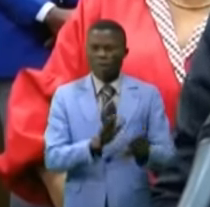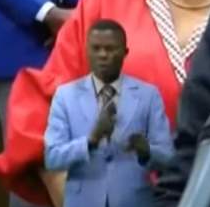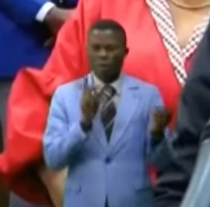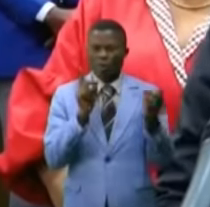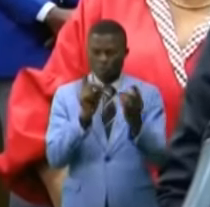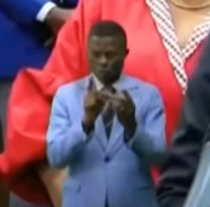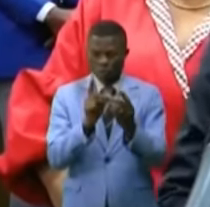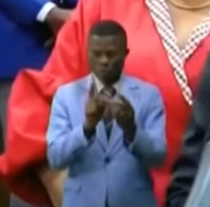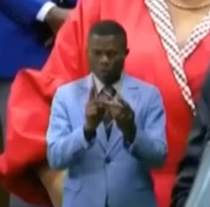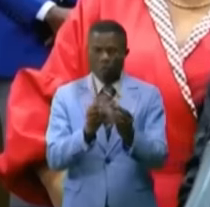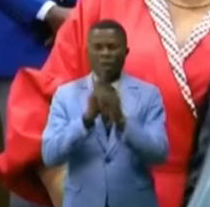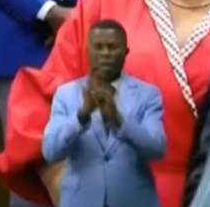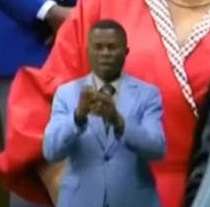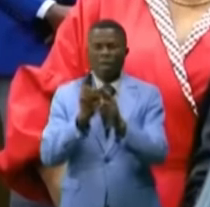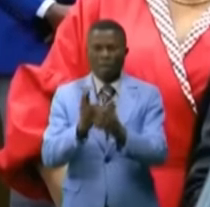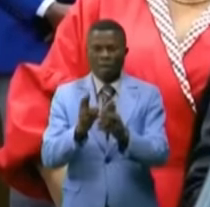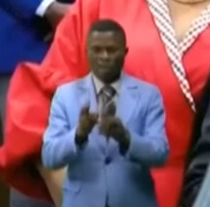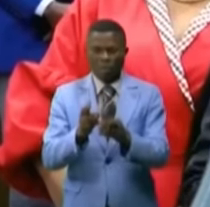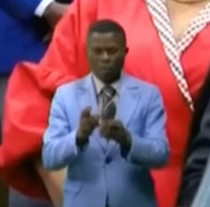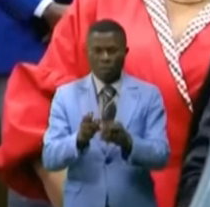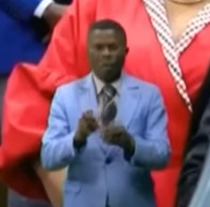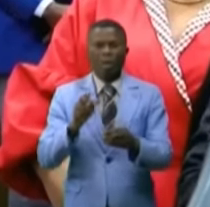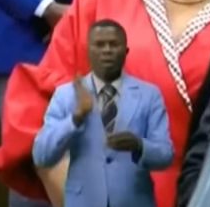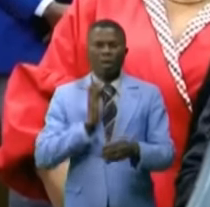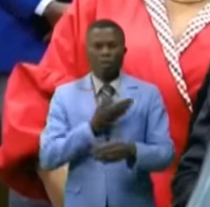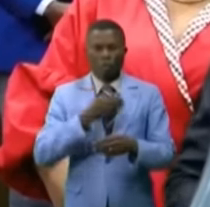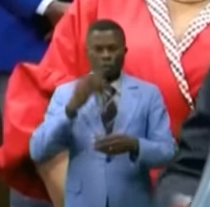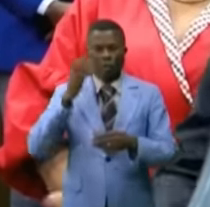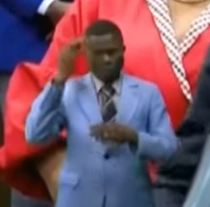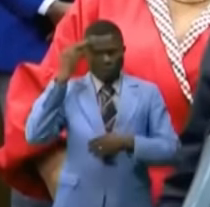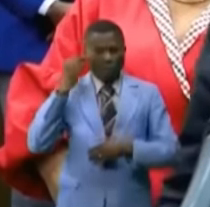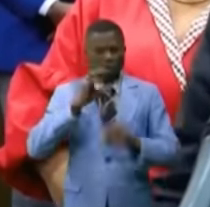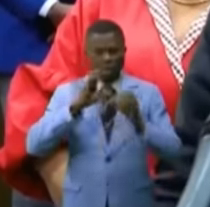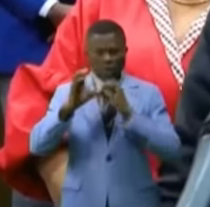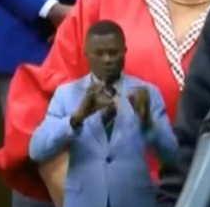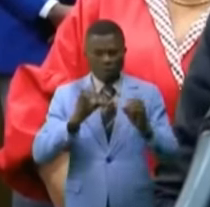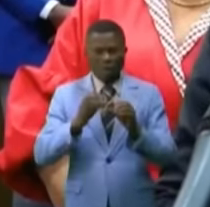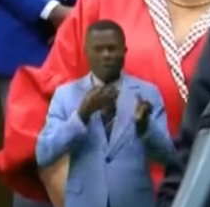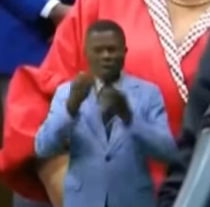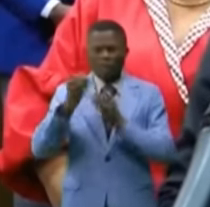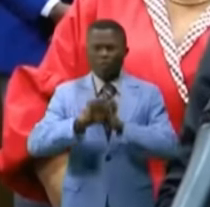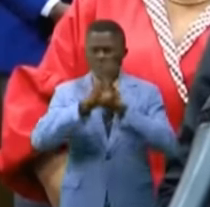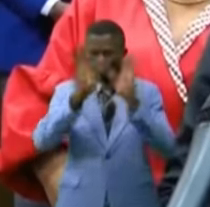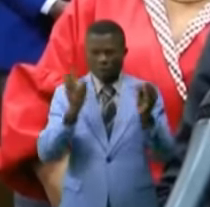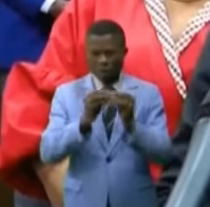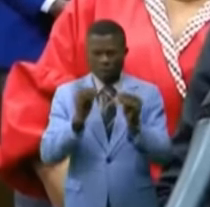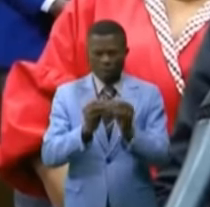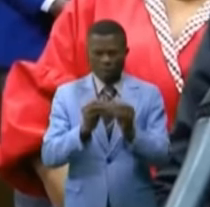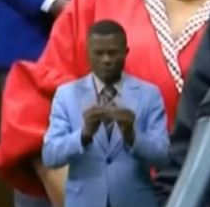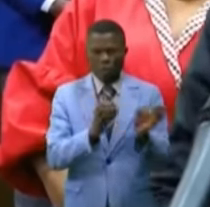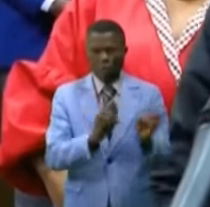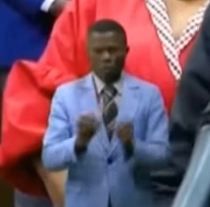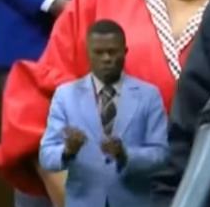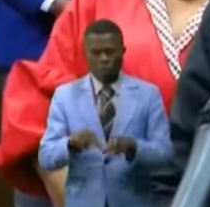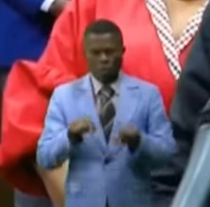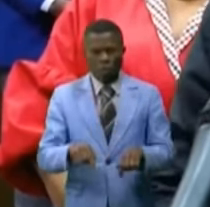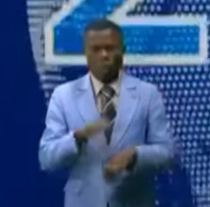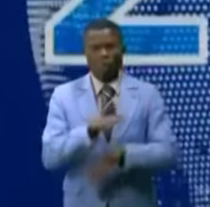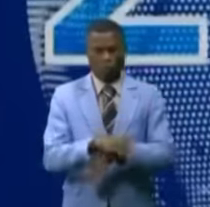avec le compte-rendu qui sera fait par notre ministre de la Communication pour plus de détails de la réunion que nous avons tenue ce